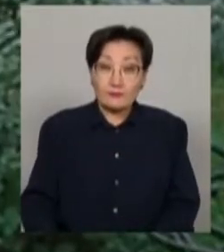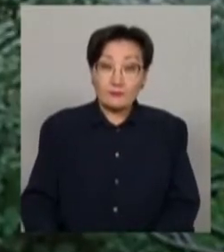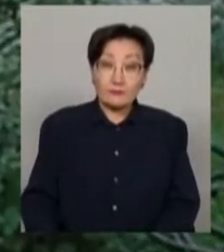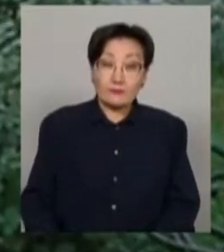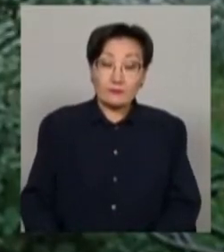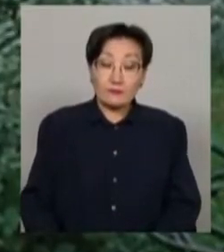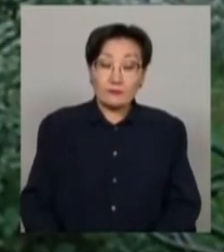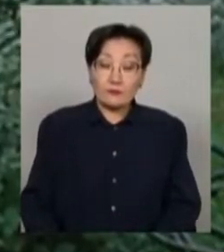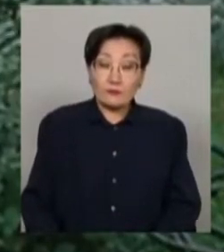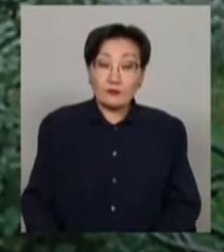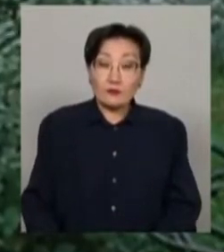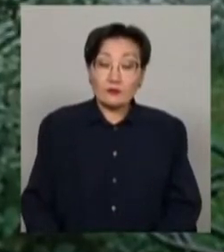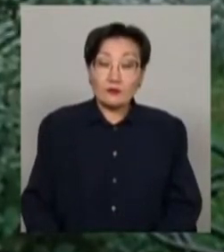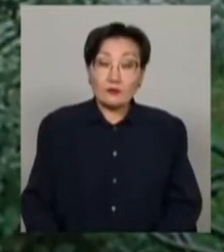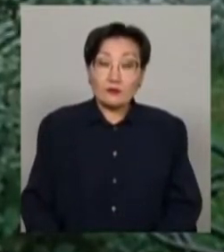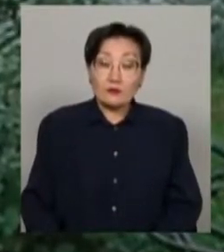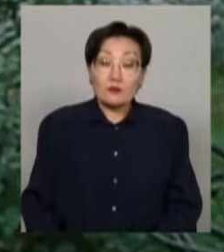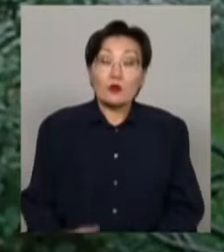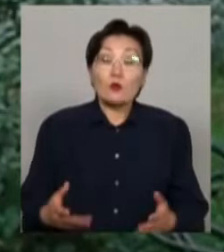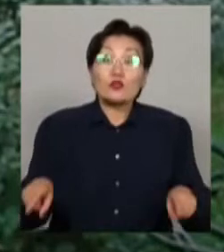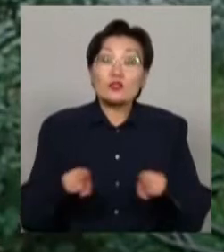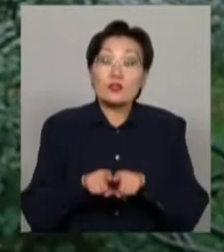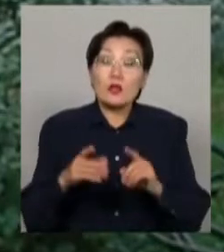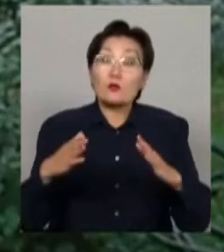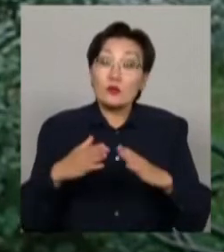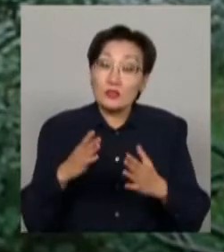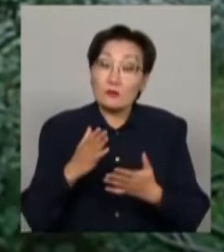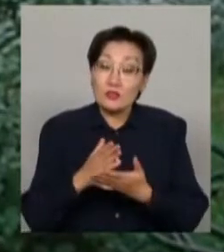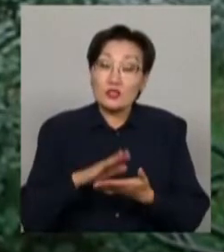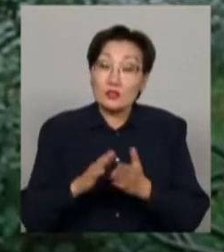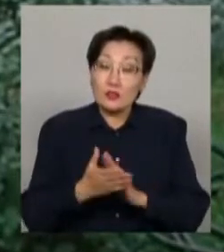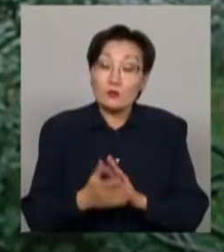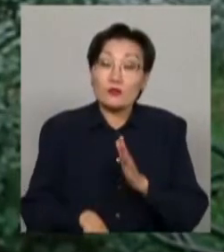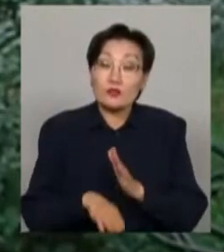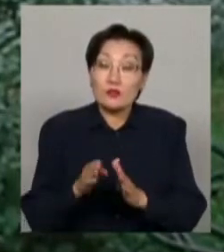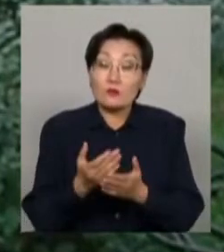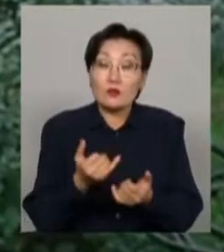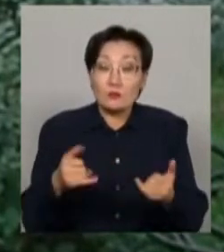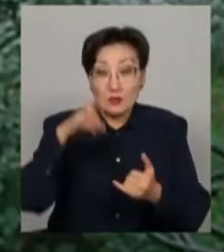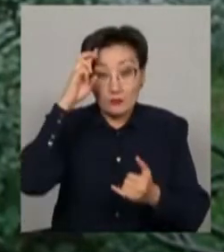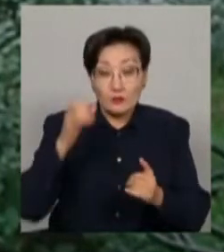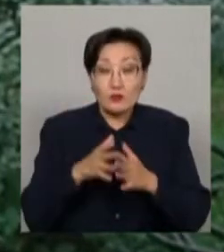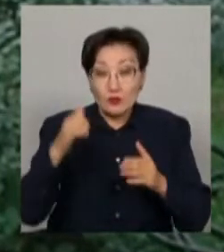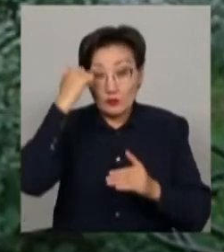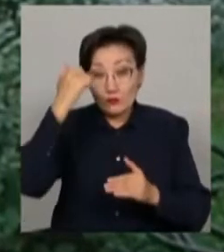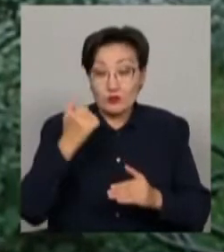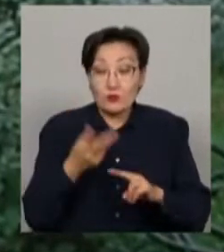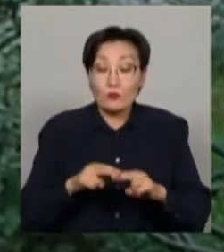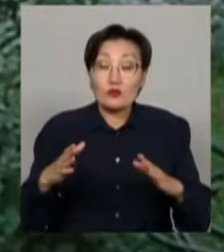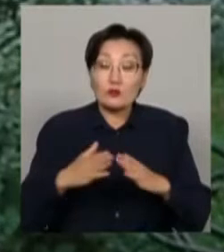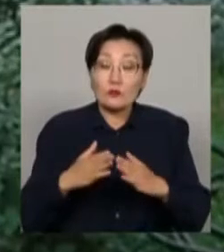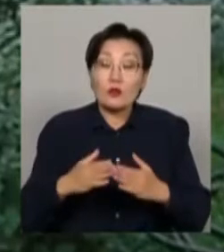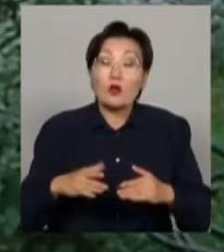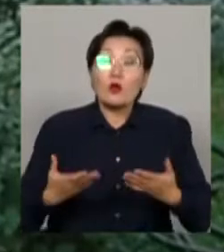Спасибо государству, что есть такой дом. Осындай орталық ашып жағдайымызды жасаған мемлекетімізге рахмет. Бұл үйде өмірден